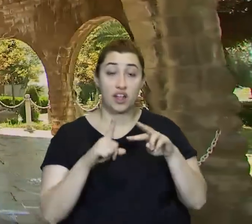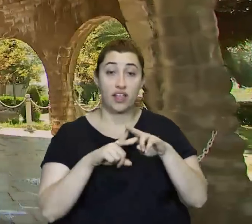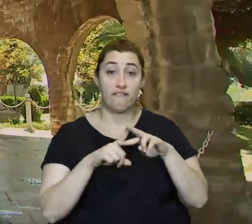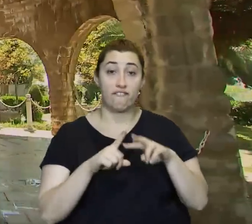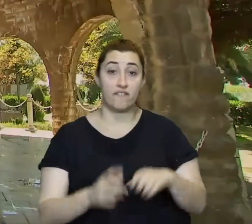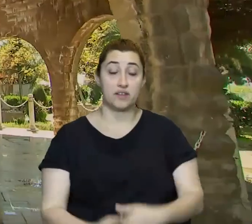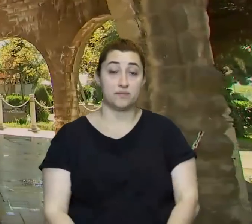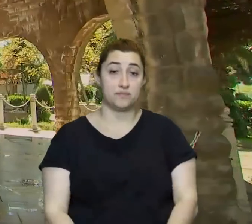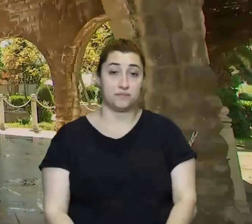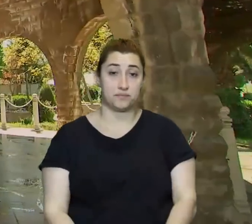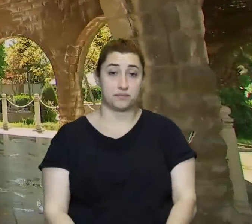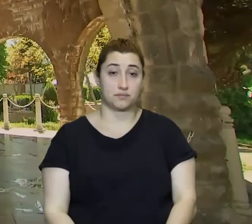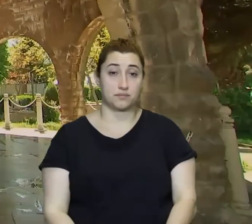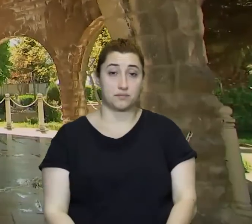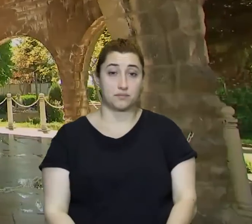Alev.